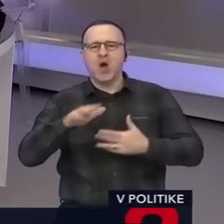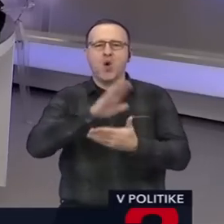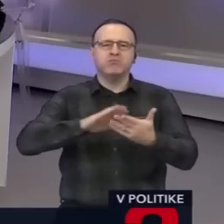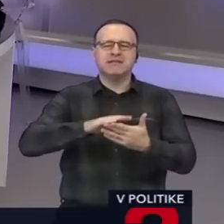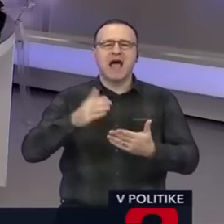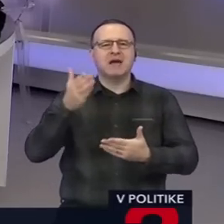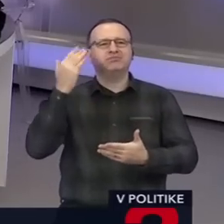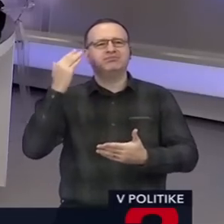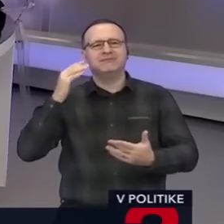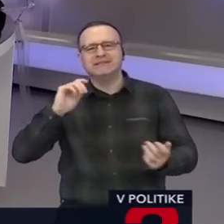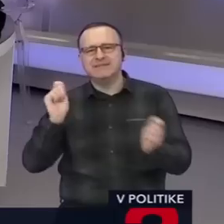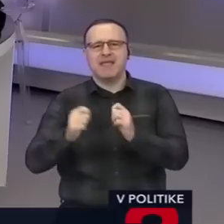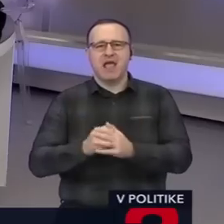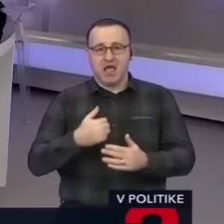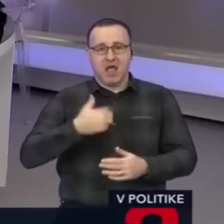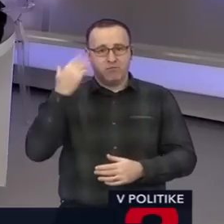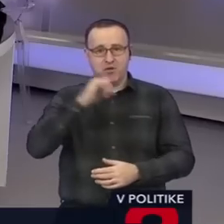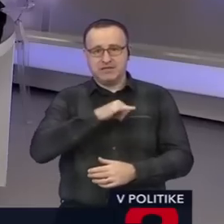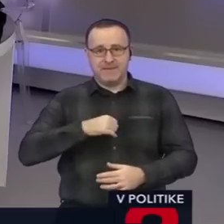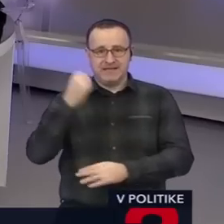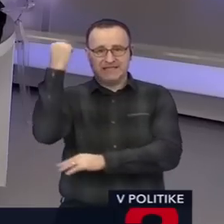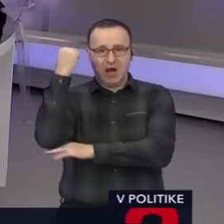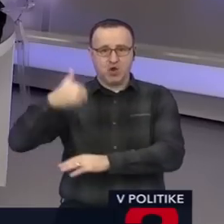vrátane mňa samotného, keď som študoval na základnej škole,